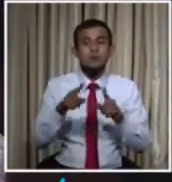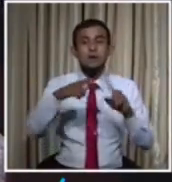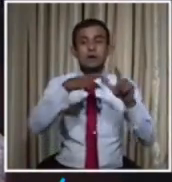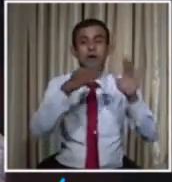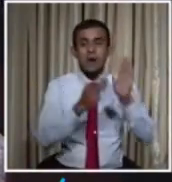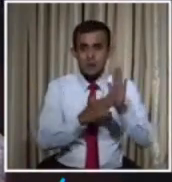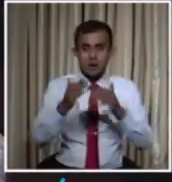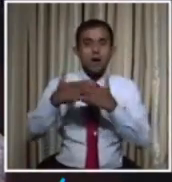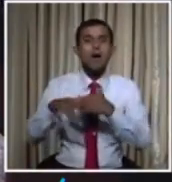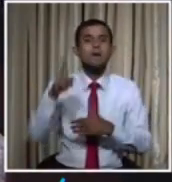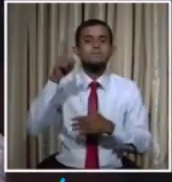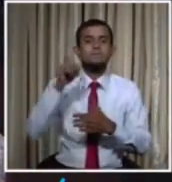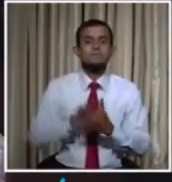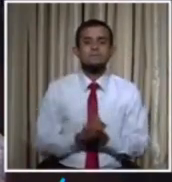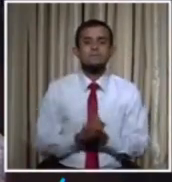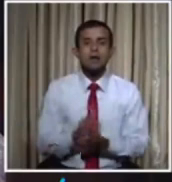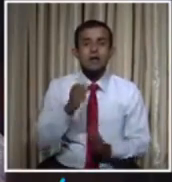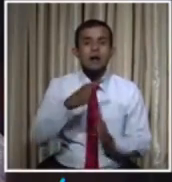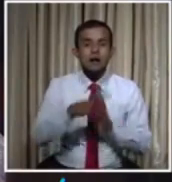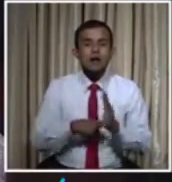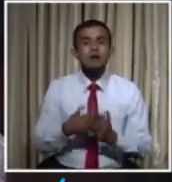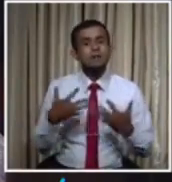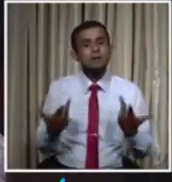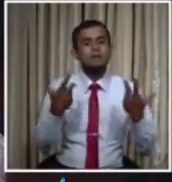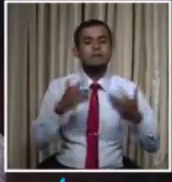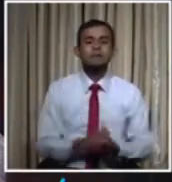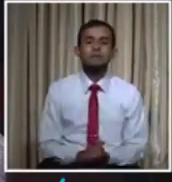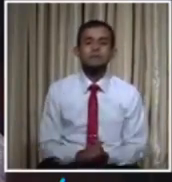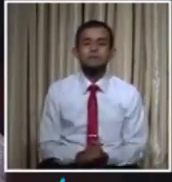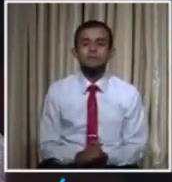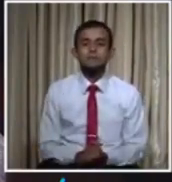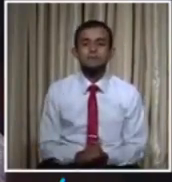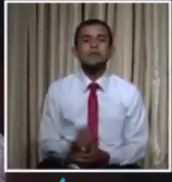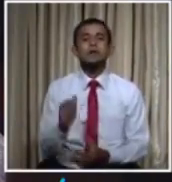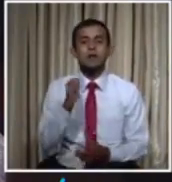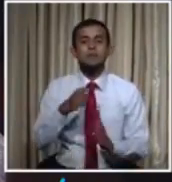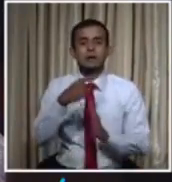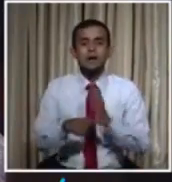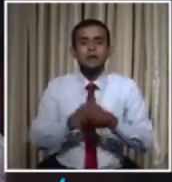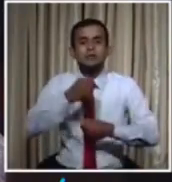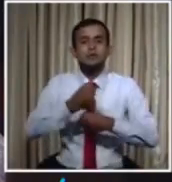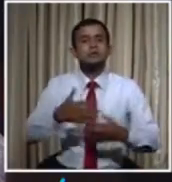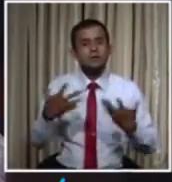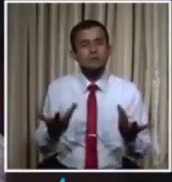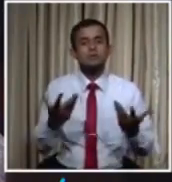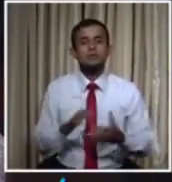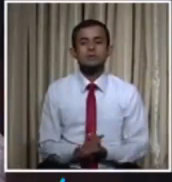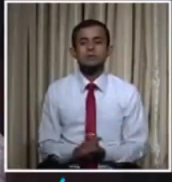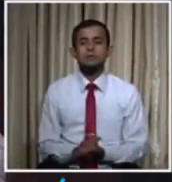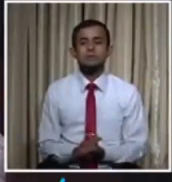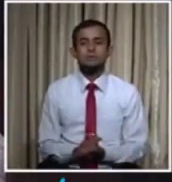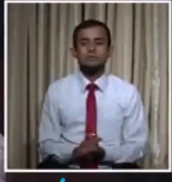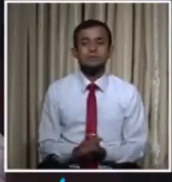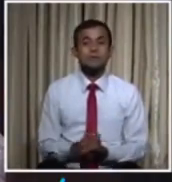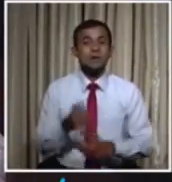කරා ඇයි ශ්‍රී ලංකාව නොකරේ ඇයි මේ රටේ ආණ්ඩුව ඒක නොකරේ